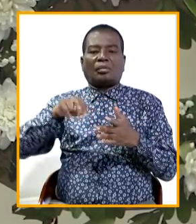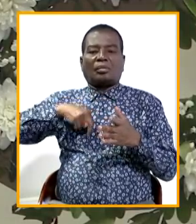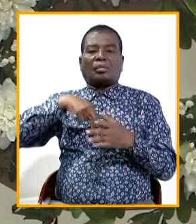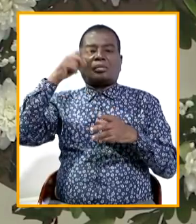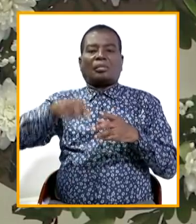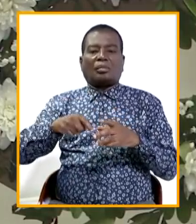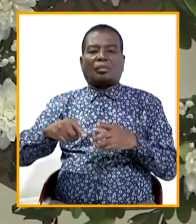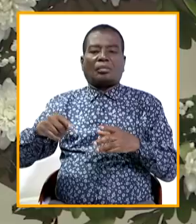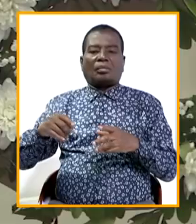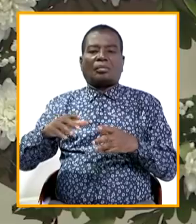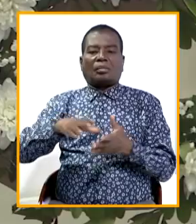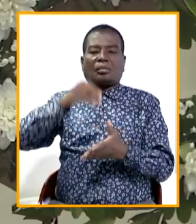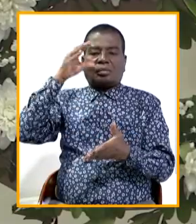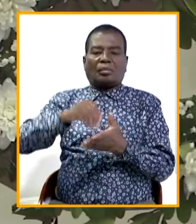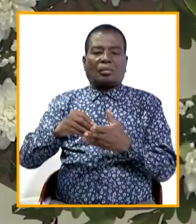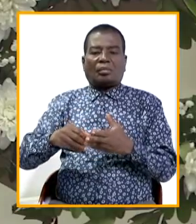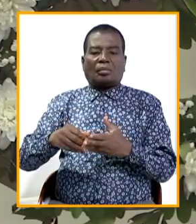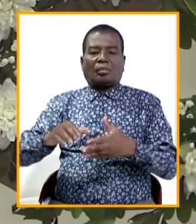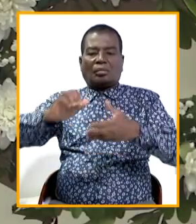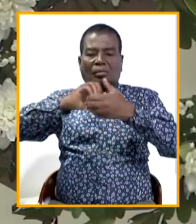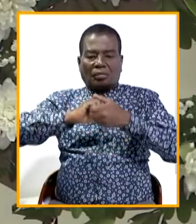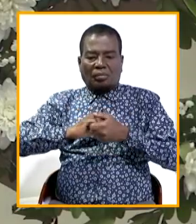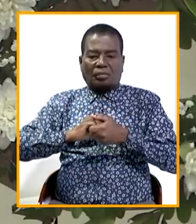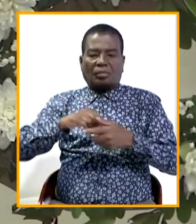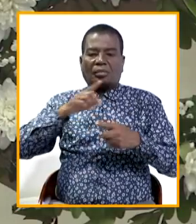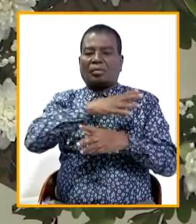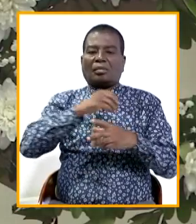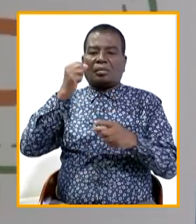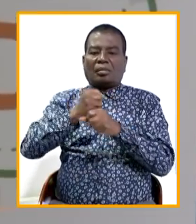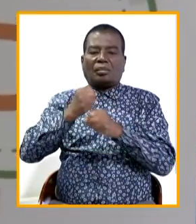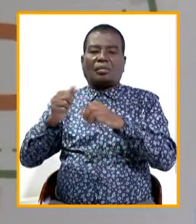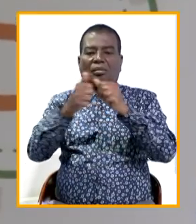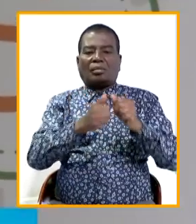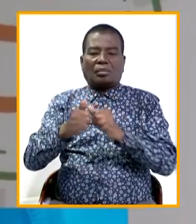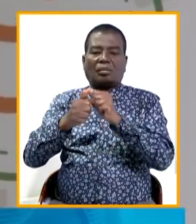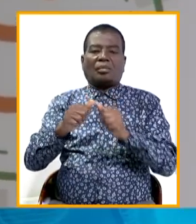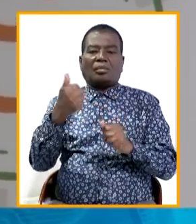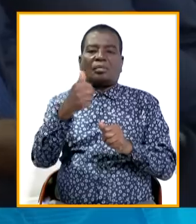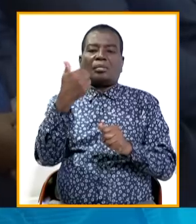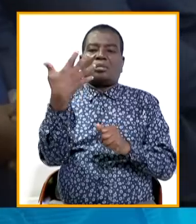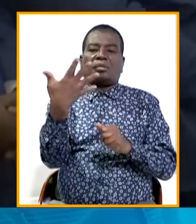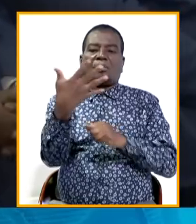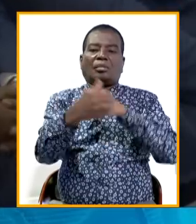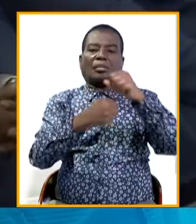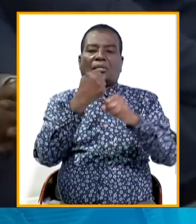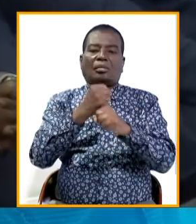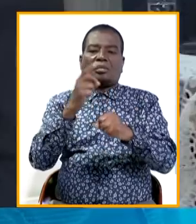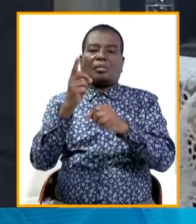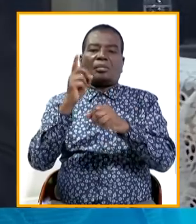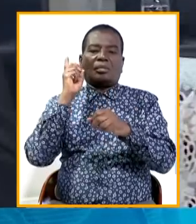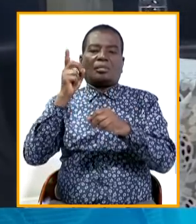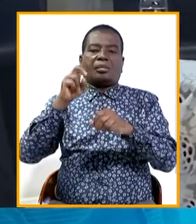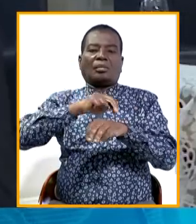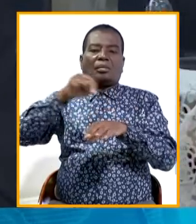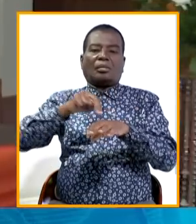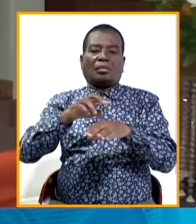donc apprendre à être solidaires et à travailler ensemble. Les 15 ans du Conseil national du dialogue social ont été